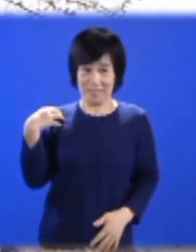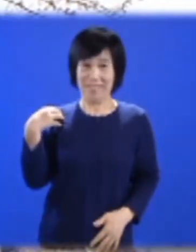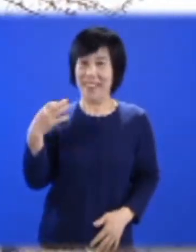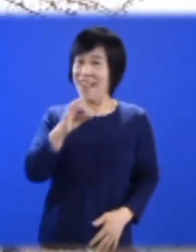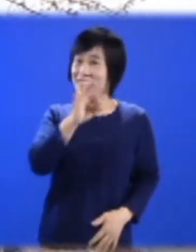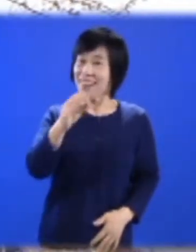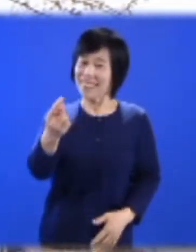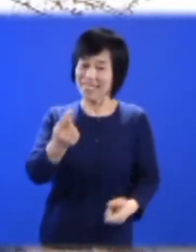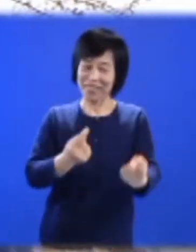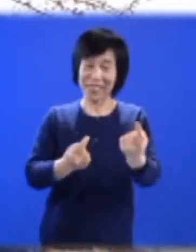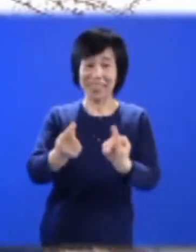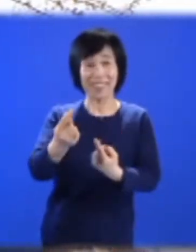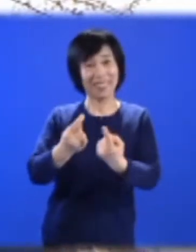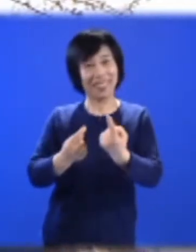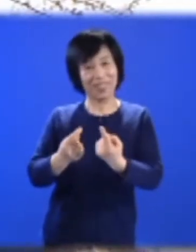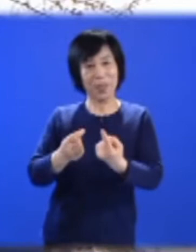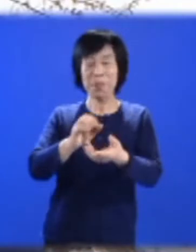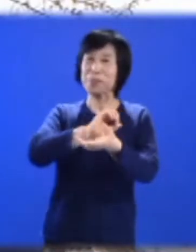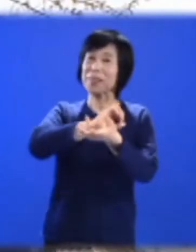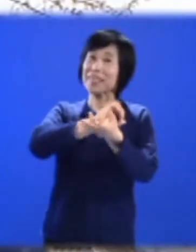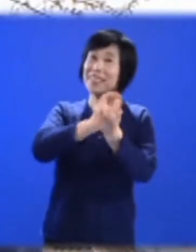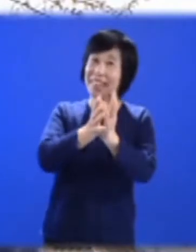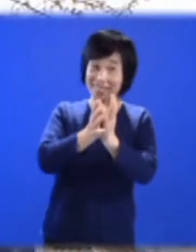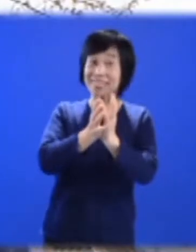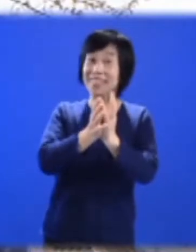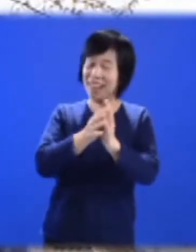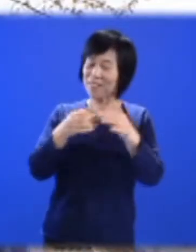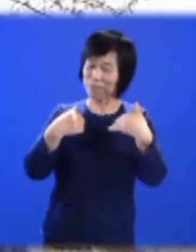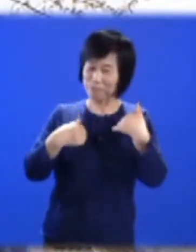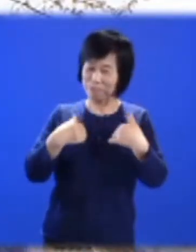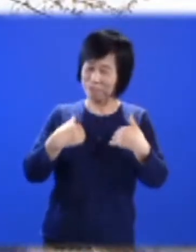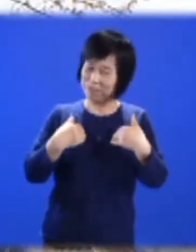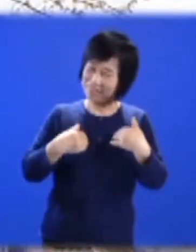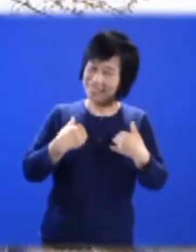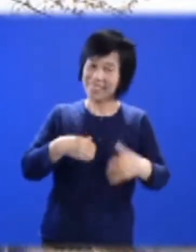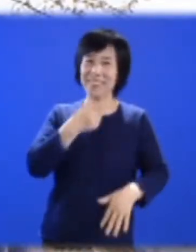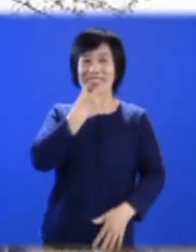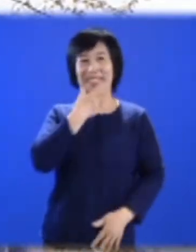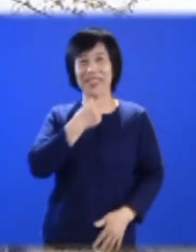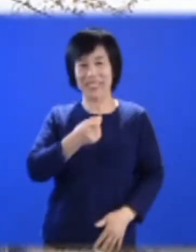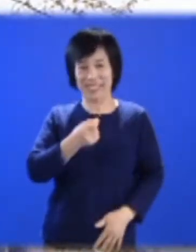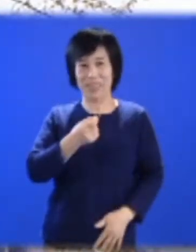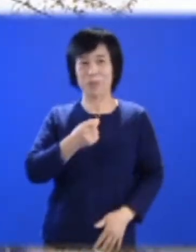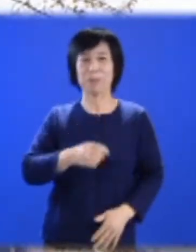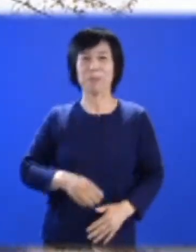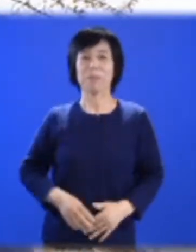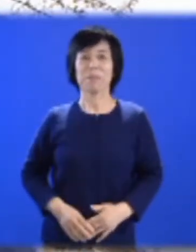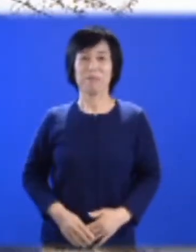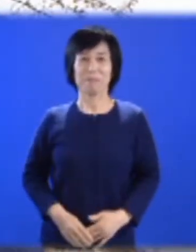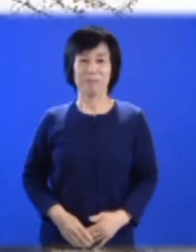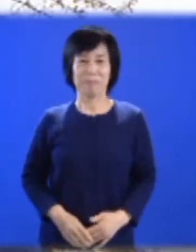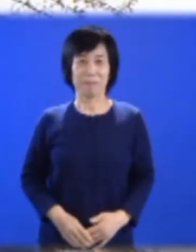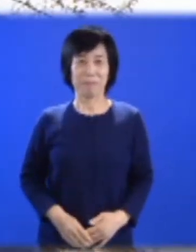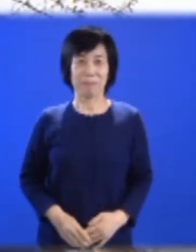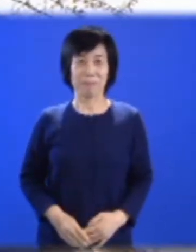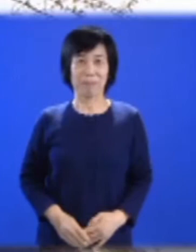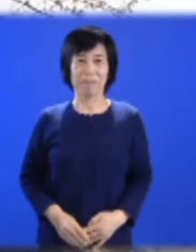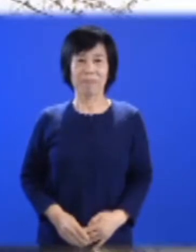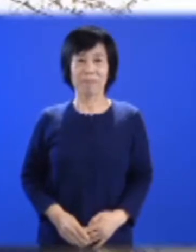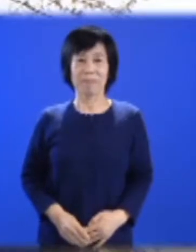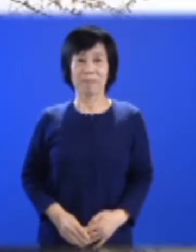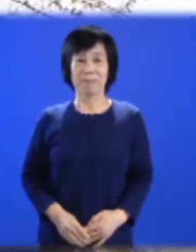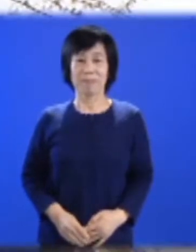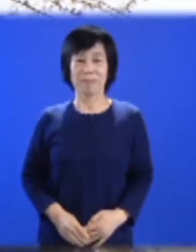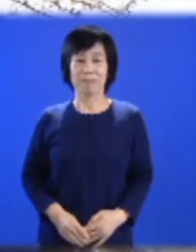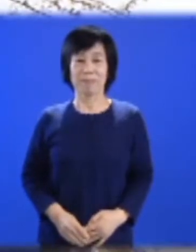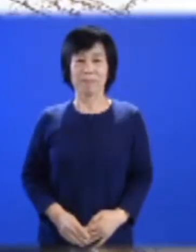こまめにやっております。なんとかたくさんの人たちに来ていただいてこの桜を楽しんでいただきたいそんなふうに思って